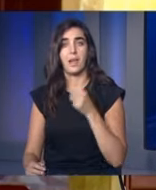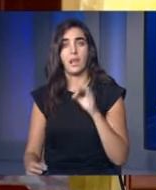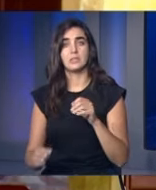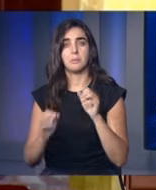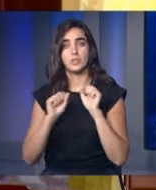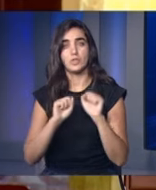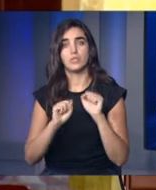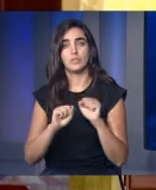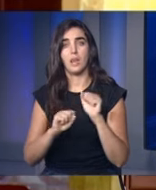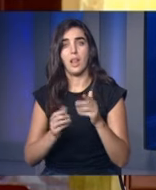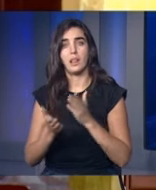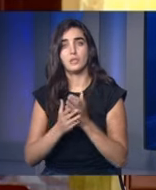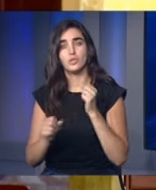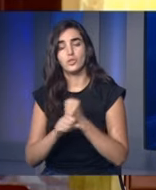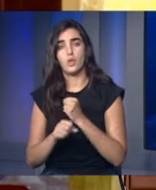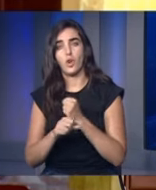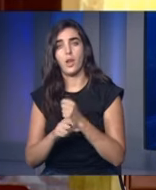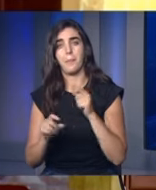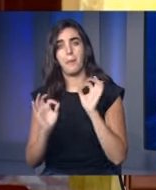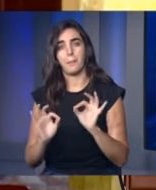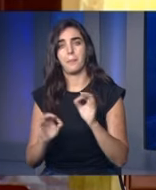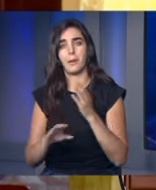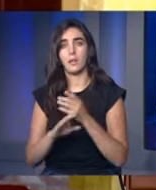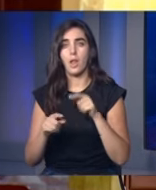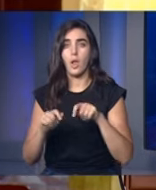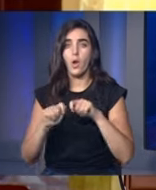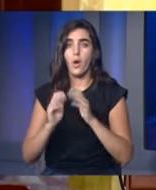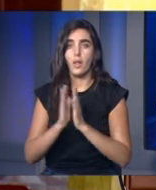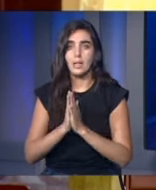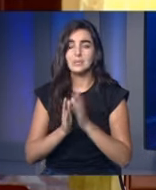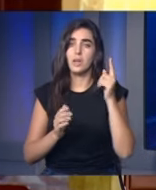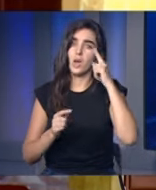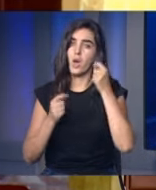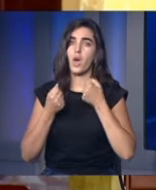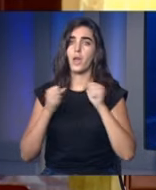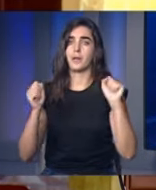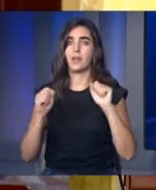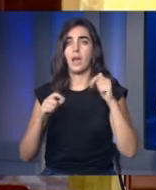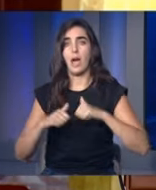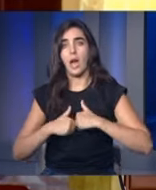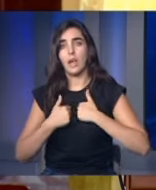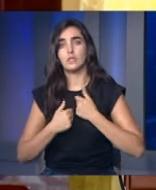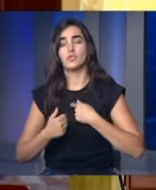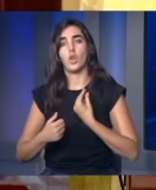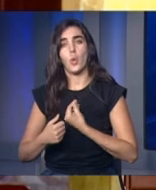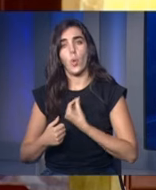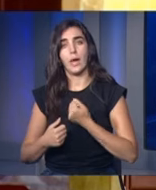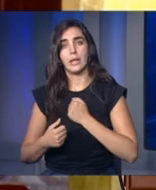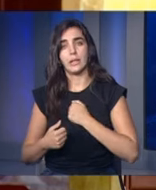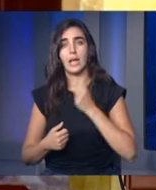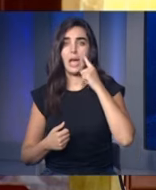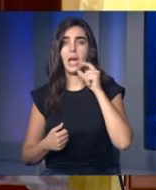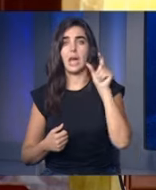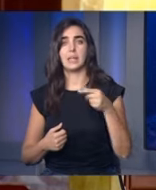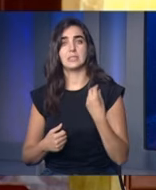جهة وعلامة حقد على المسيح والمسيحية